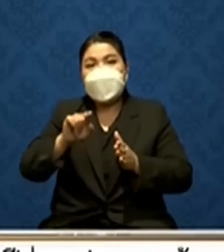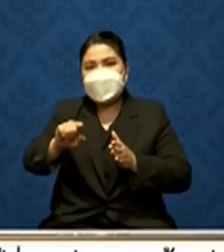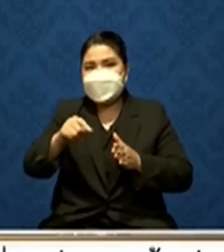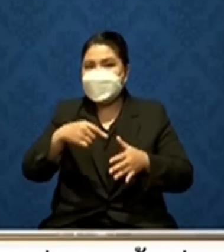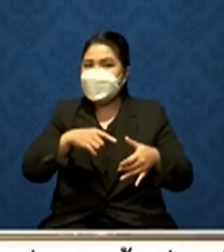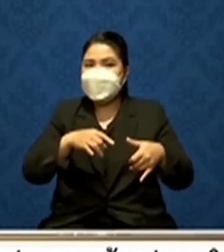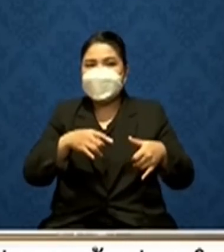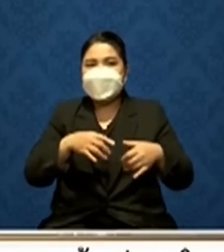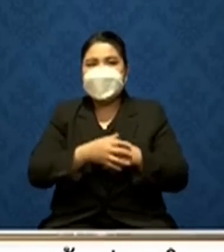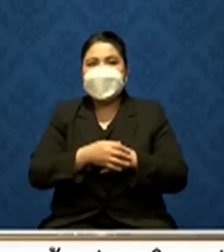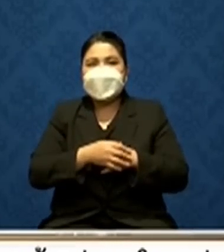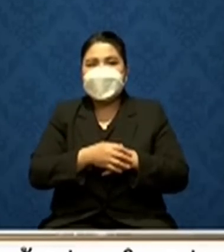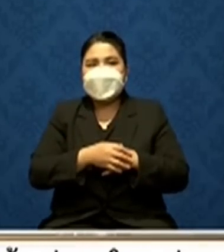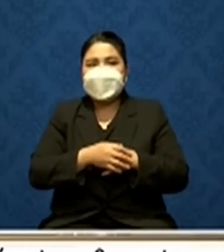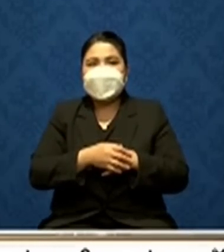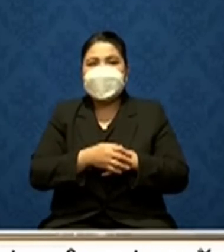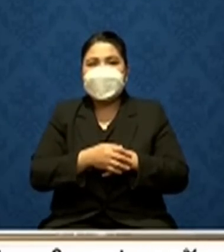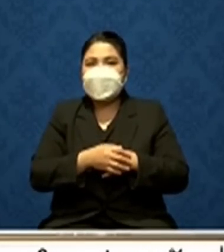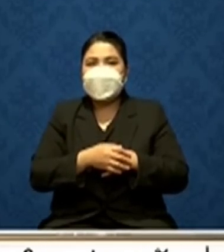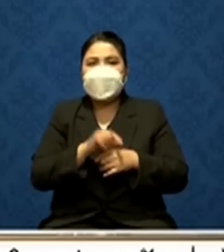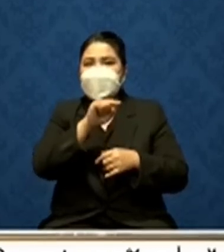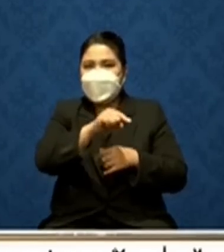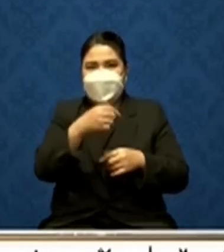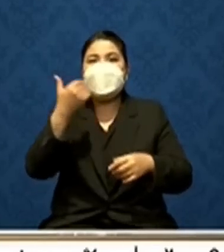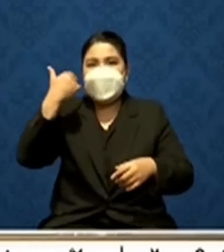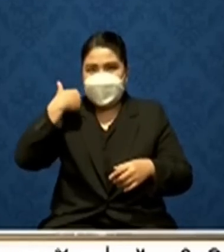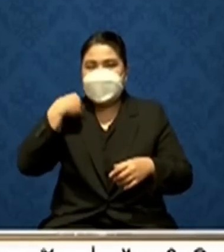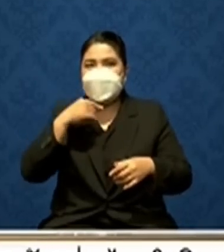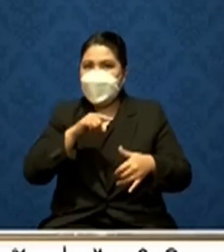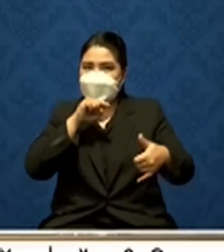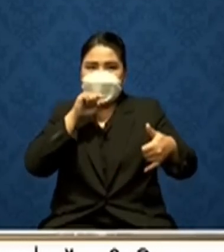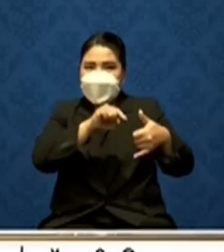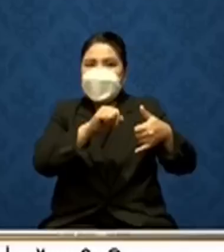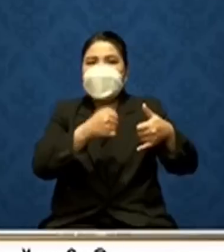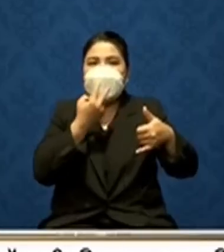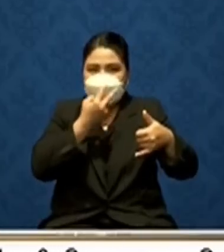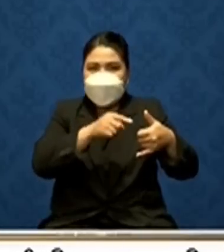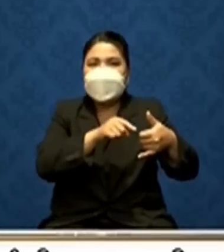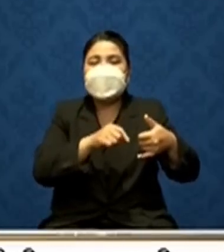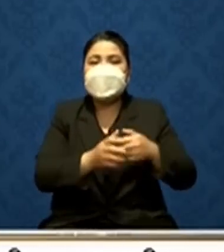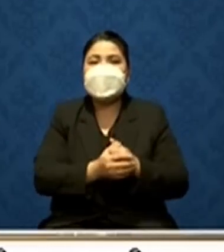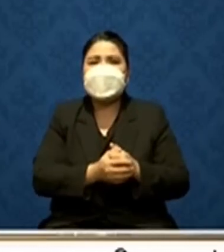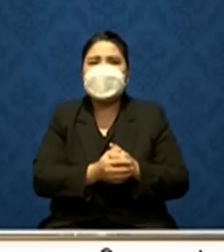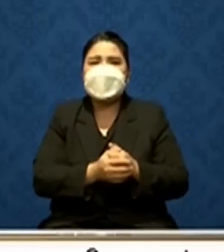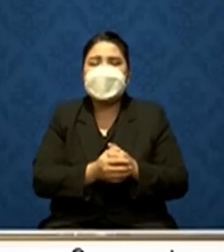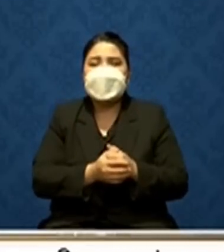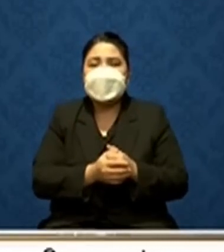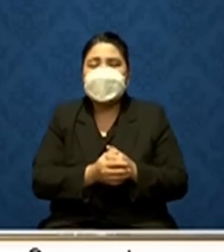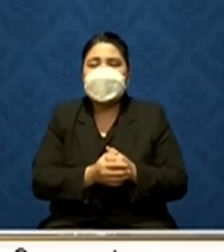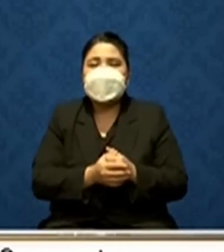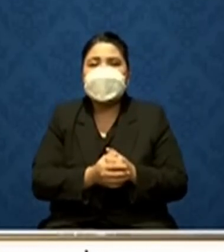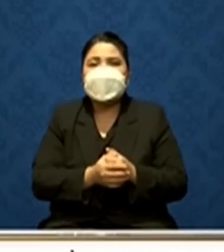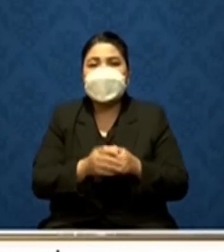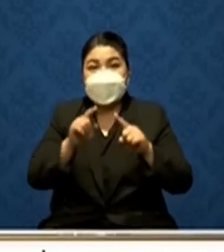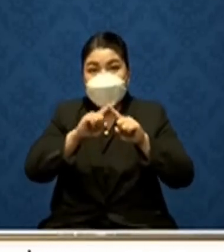สอยนั่งร้านจะถูกสอยผมมั่นใจลึกอย่างนั้นแม้ไม่ถูกซอยตำนานครับมีการ